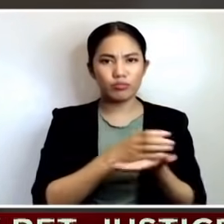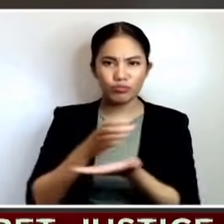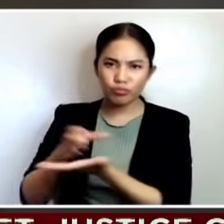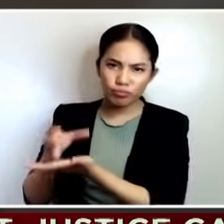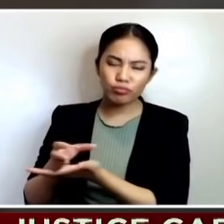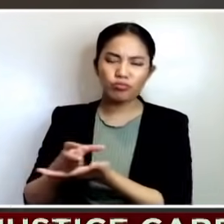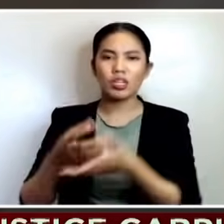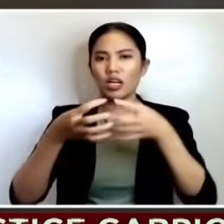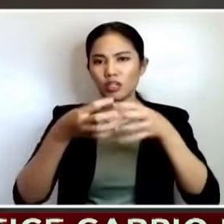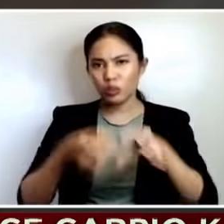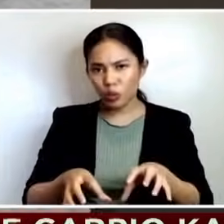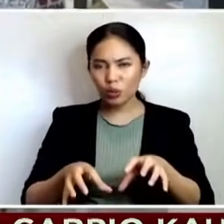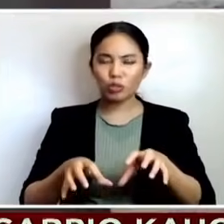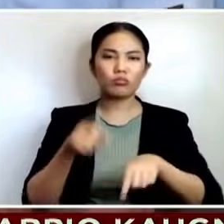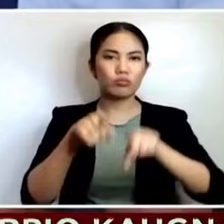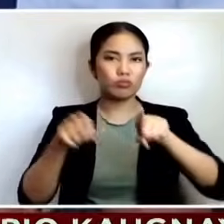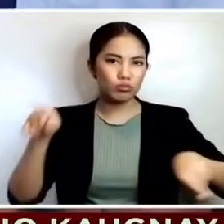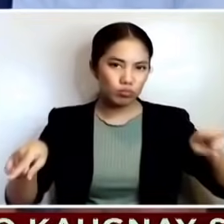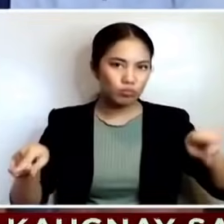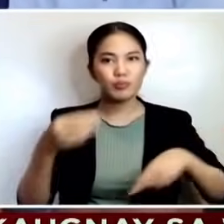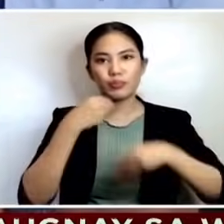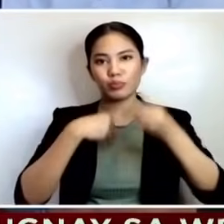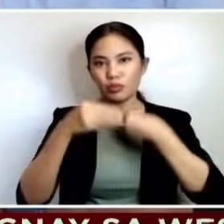mga pagkain at hygiene kits.